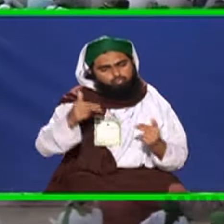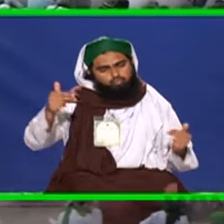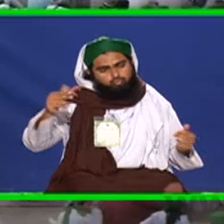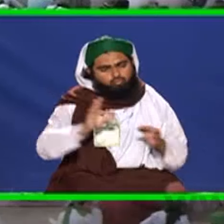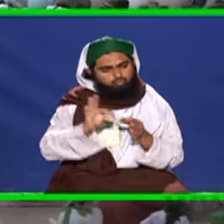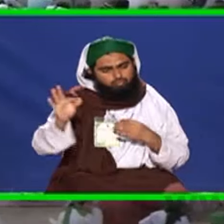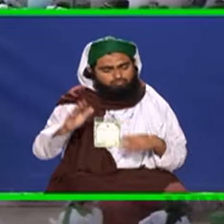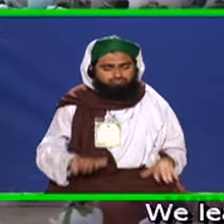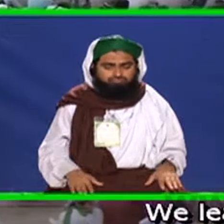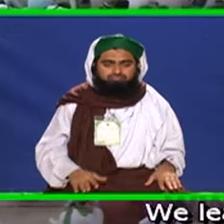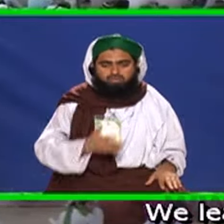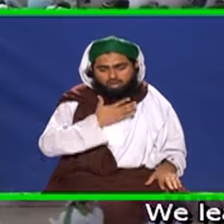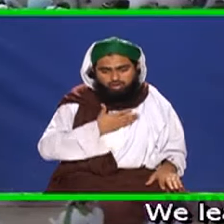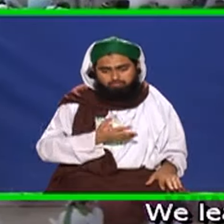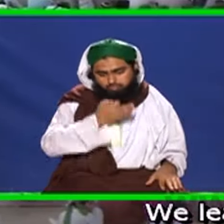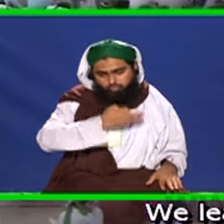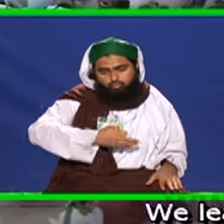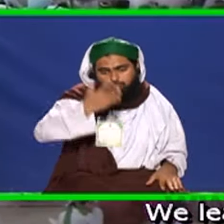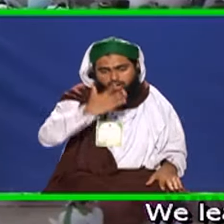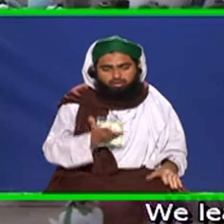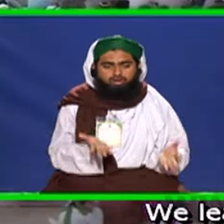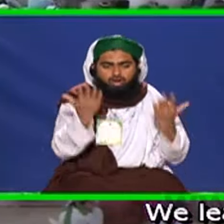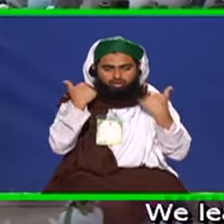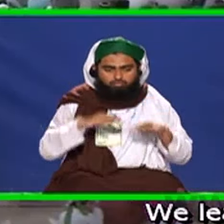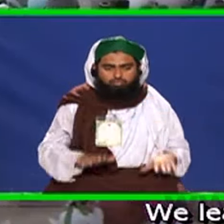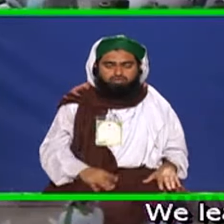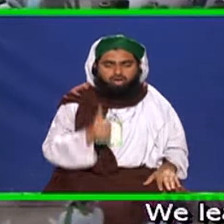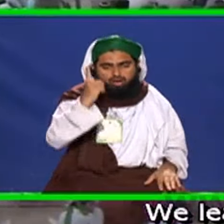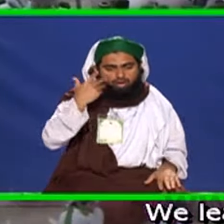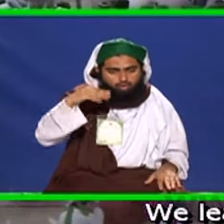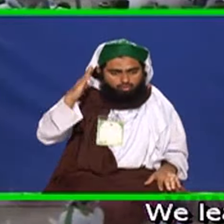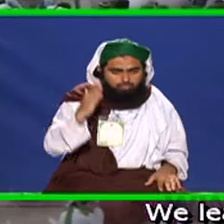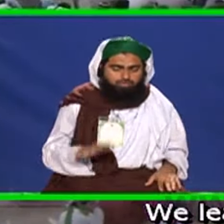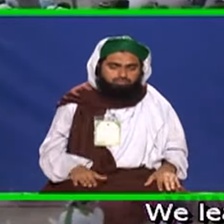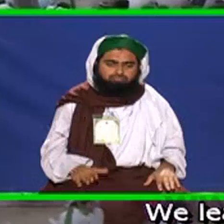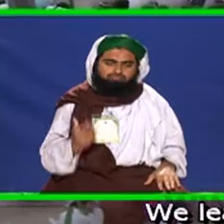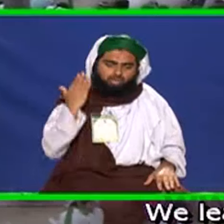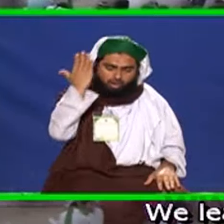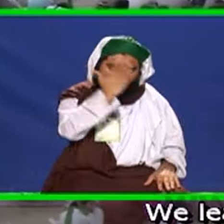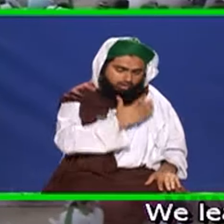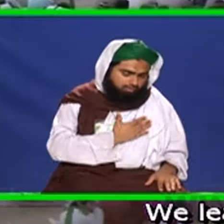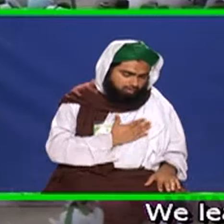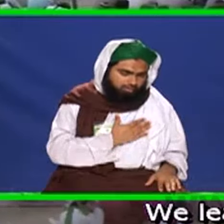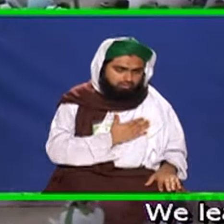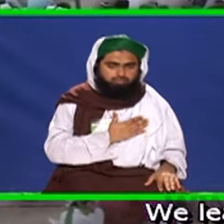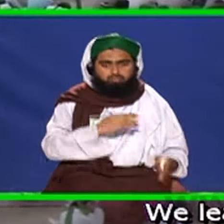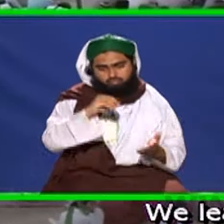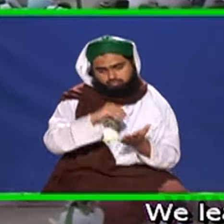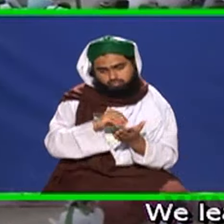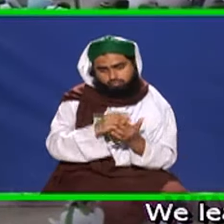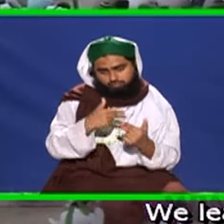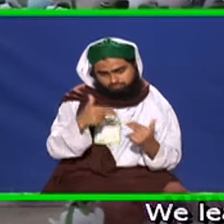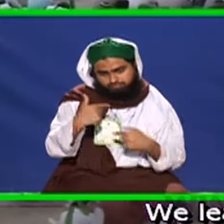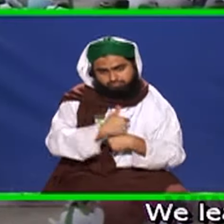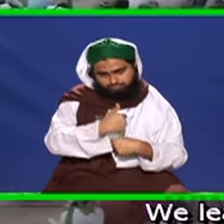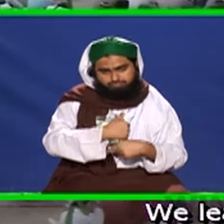دور نکل گئی, ہم نے سبحان اللہ الحمد للہ اللہ لا الہ الا اللہ اللہ اکبر ان کی